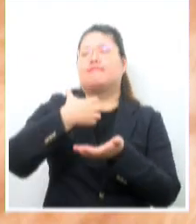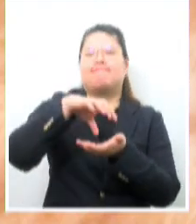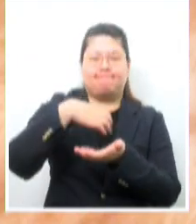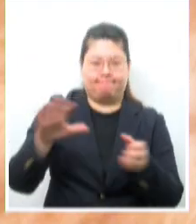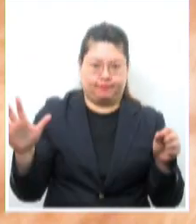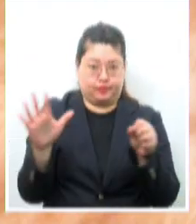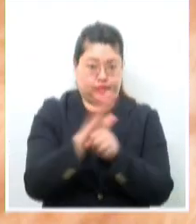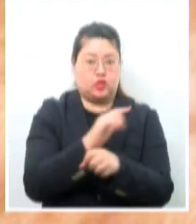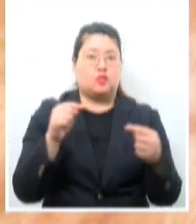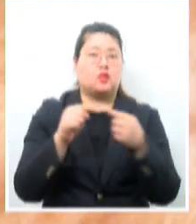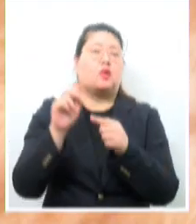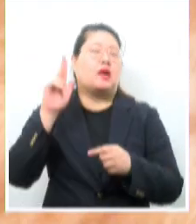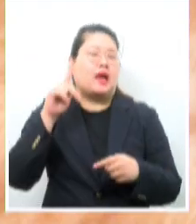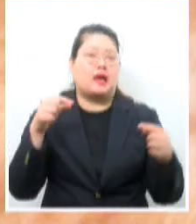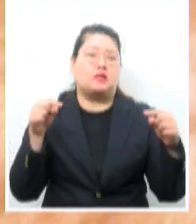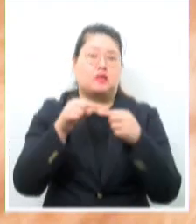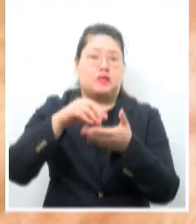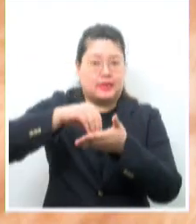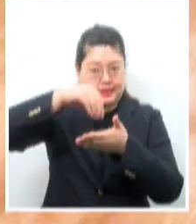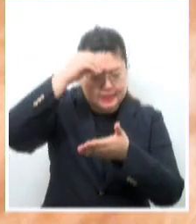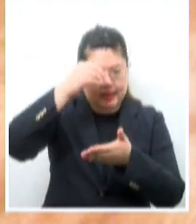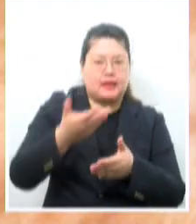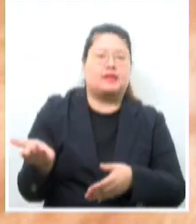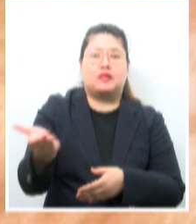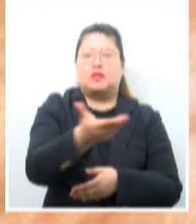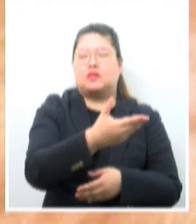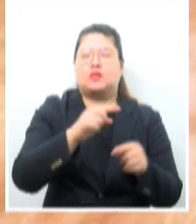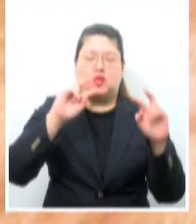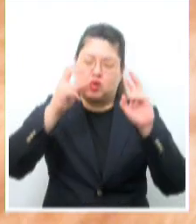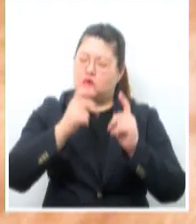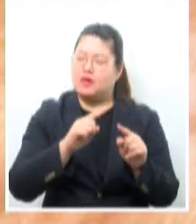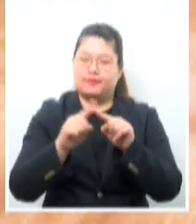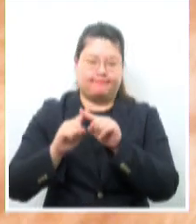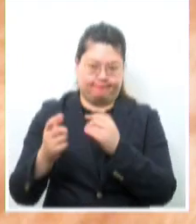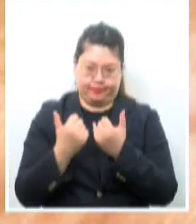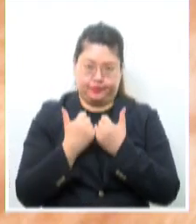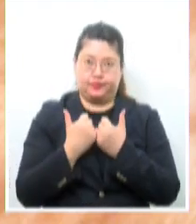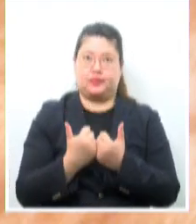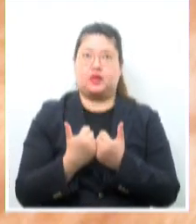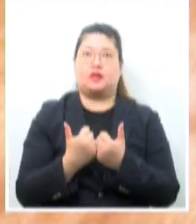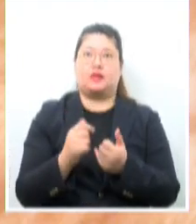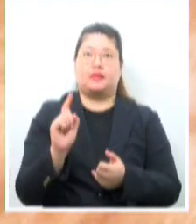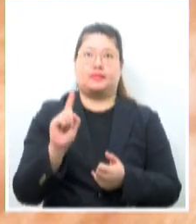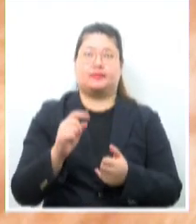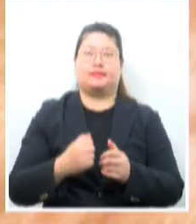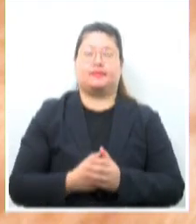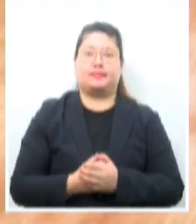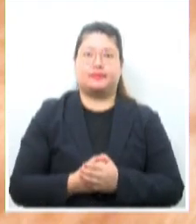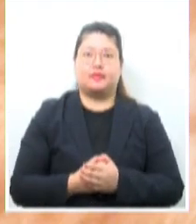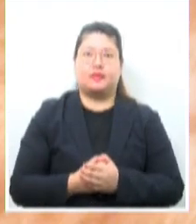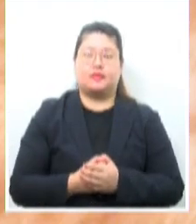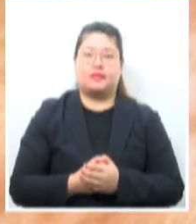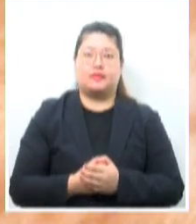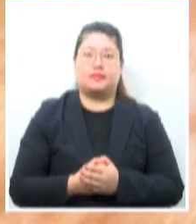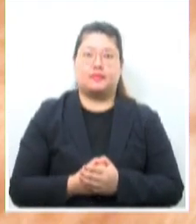ข่าวสารความเคลื่อนไหวทางการศึกษาที่ไม่ควรพลาดในทุกประเด็นวันนี้นะคะในช่วงแรกนี้ค่ะขอเชิญชวนทุกท่าน